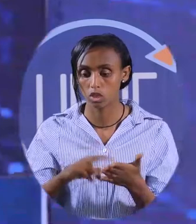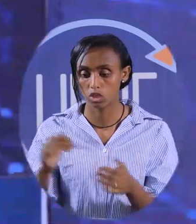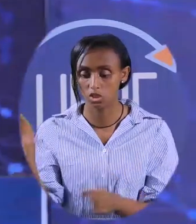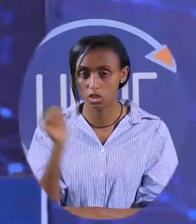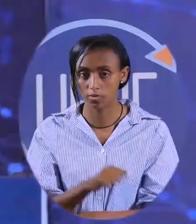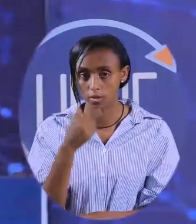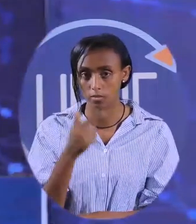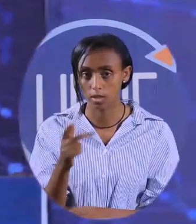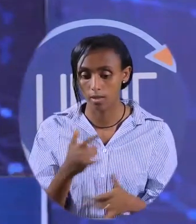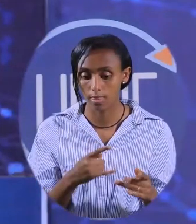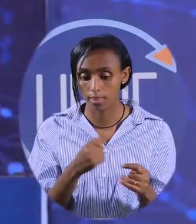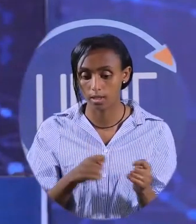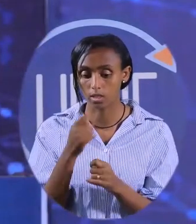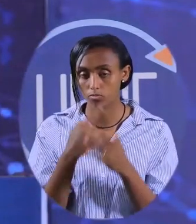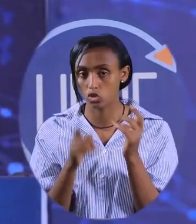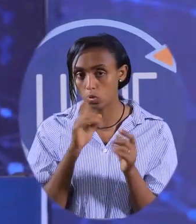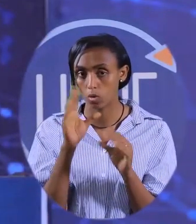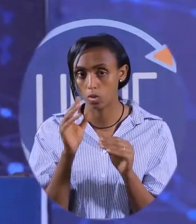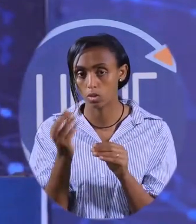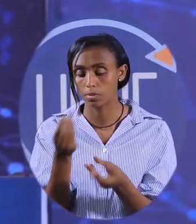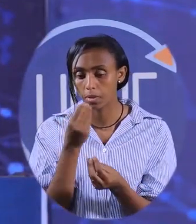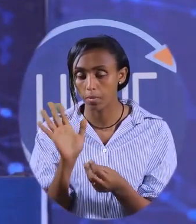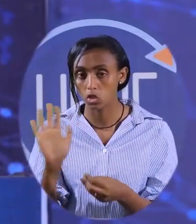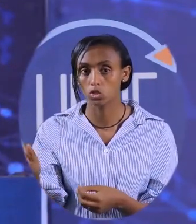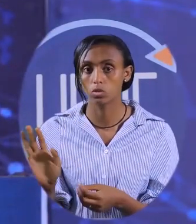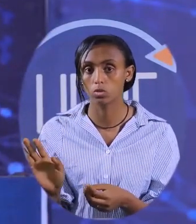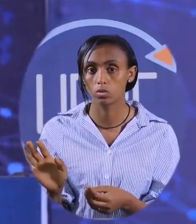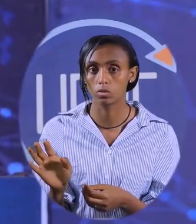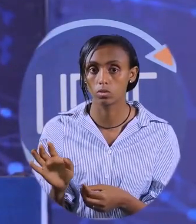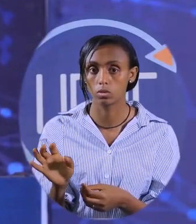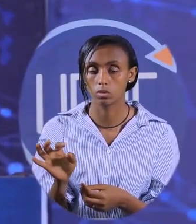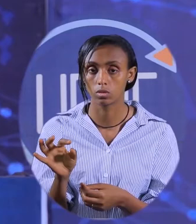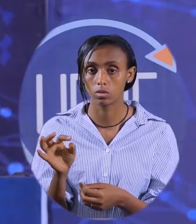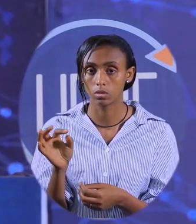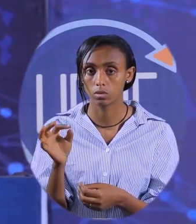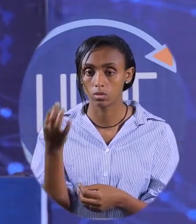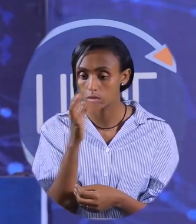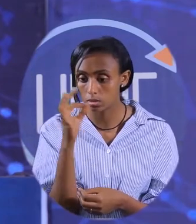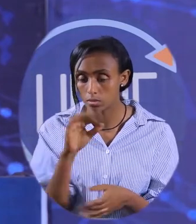ስንል ቴክኒክ ብቻ ነው እያወራን ያለ ነው። ስለ ምግባቸው ስለ መርቅ ነው ይገባሉ ሁሉ እየተባለ አደለ?